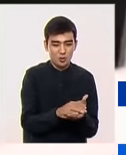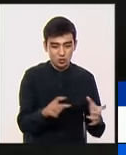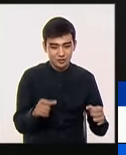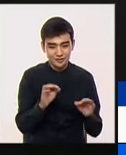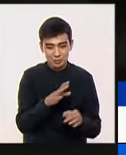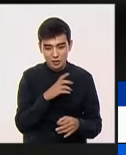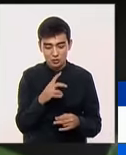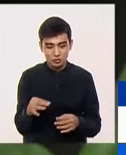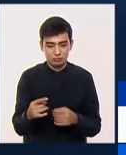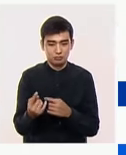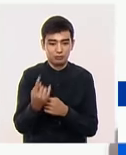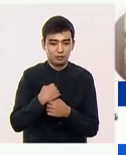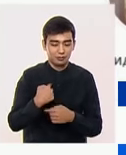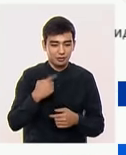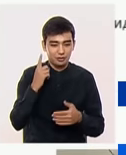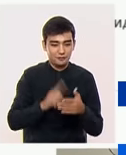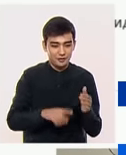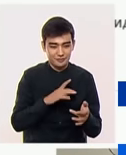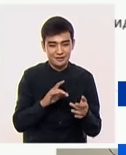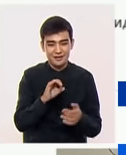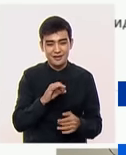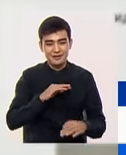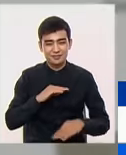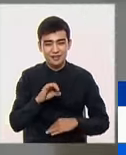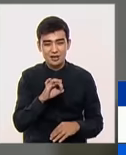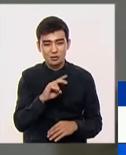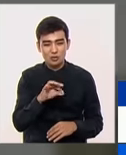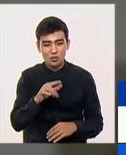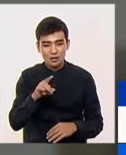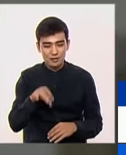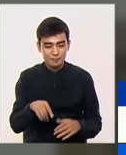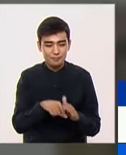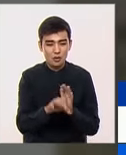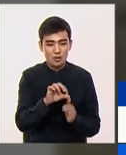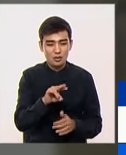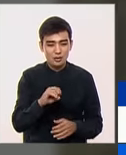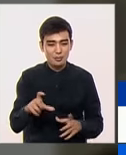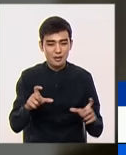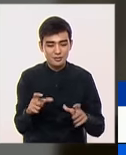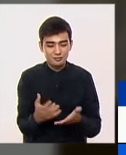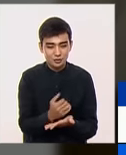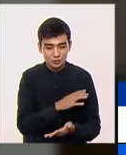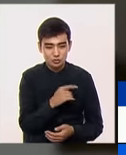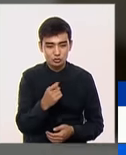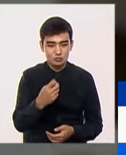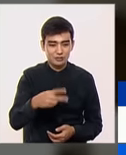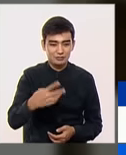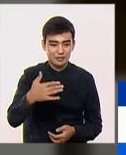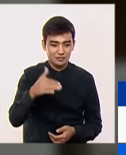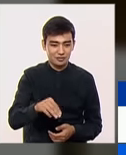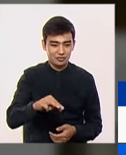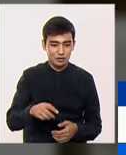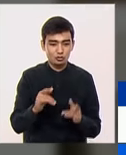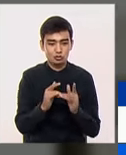с ней злую шутку она искала мебель в instagram наткнулась на страницу онлайн-магазина за сто двадцать пять тысяч тенге она заказала